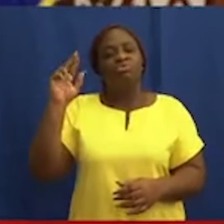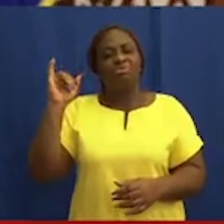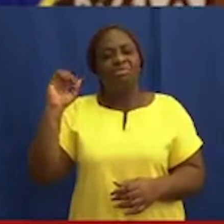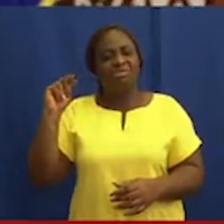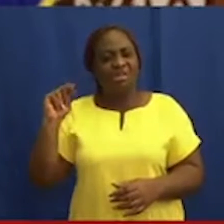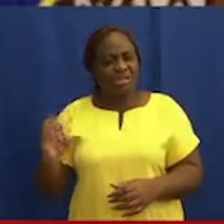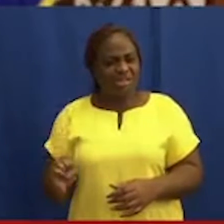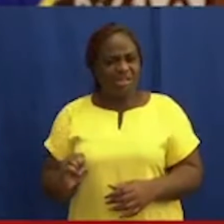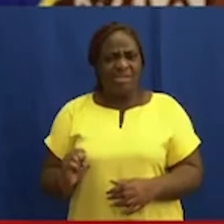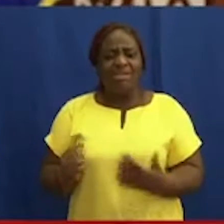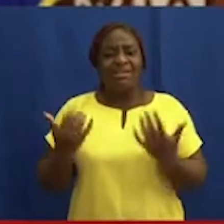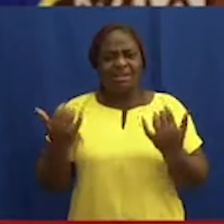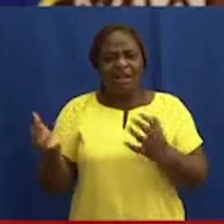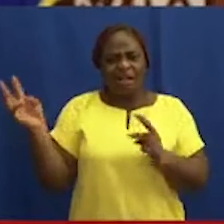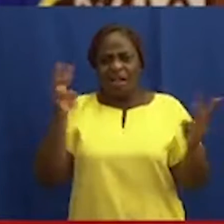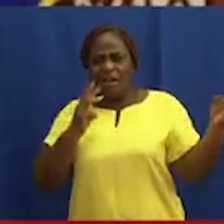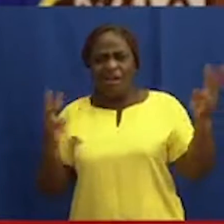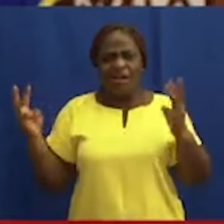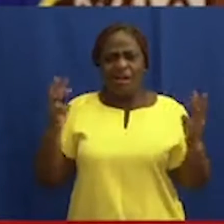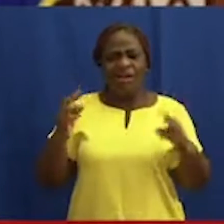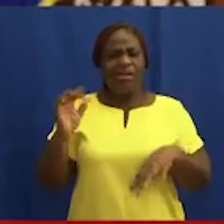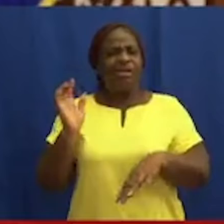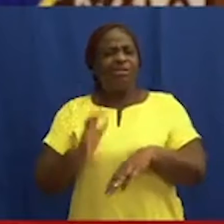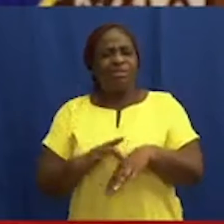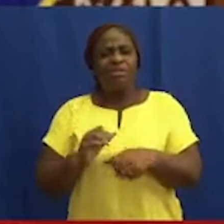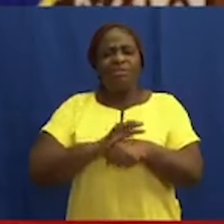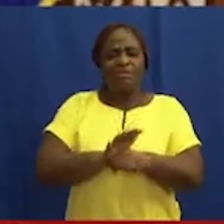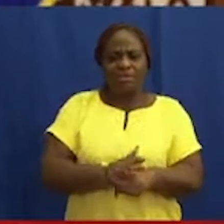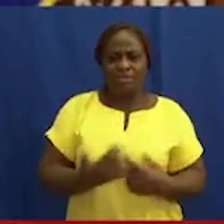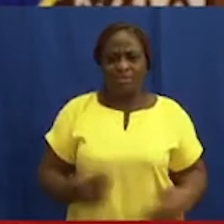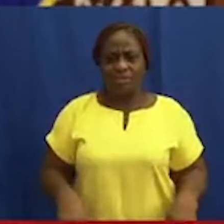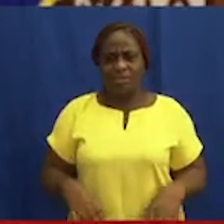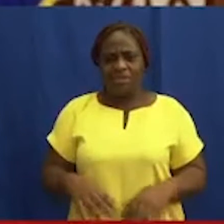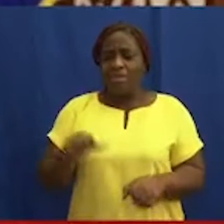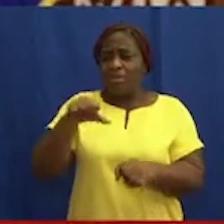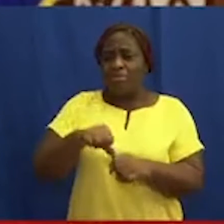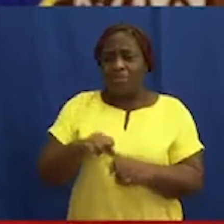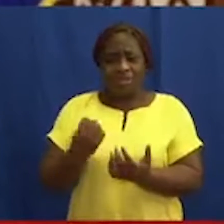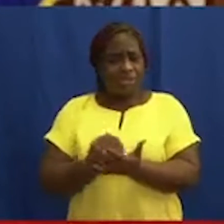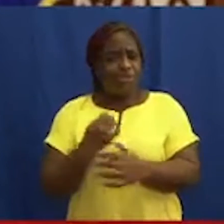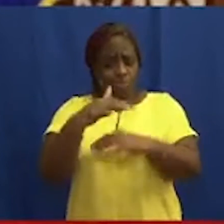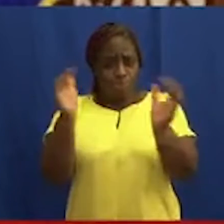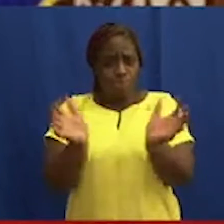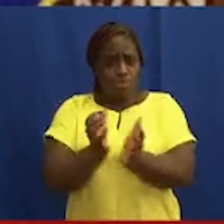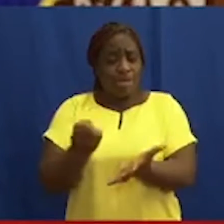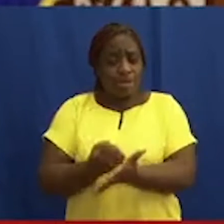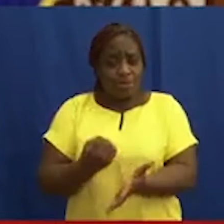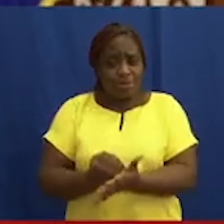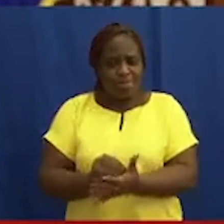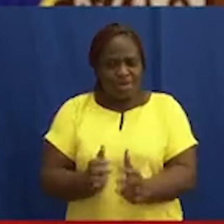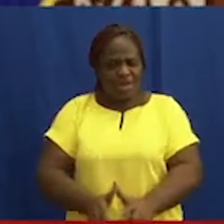farashin kayayyaki na shekaru 40, sannan kuma ga faduwar darajar kuɗaɗe na shekaru 30, ga